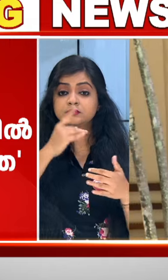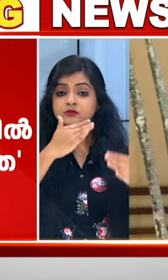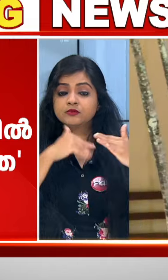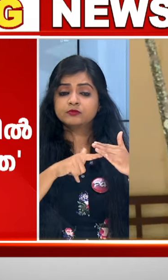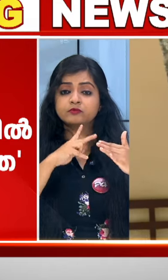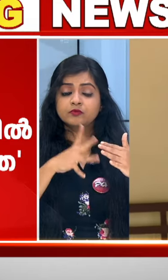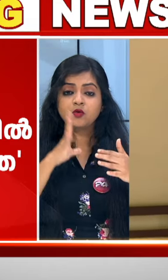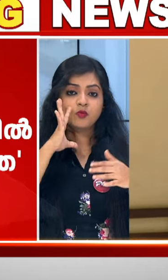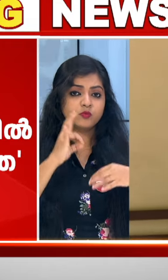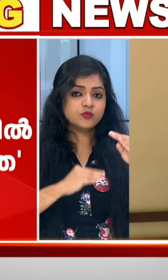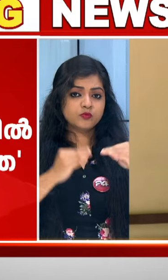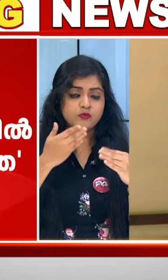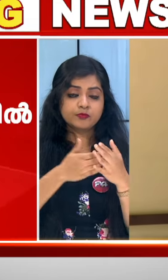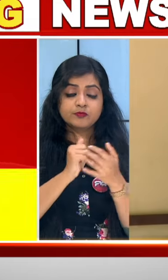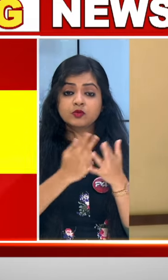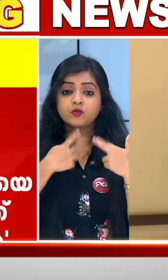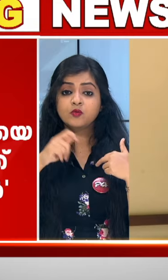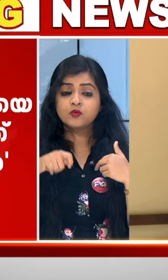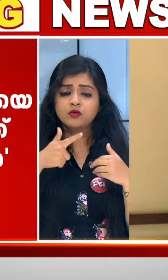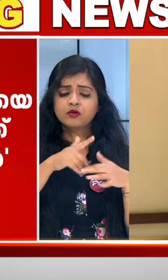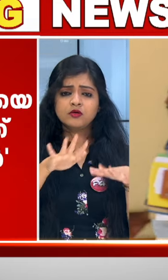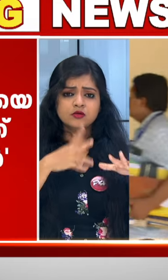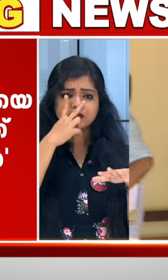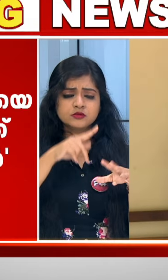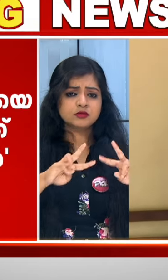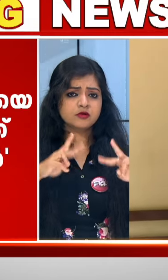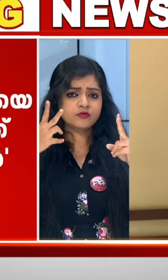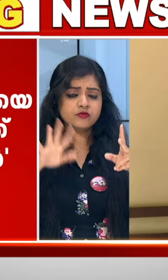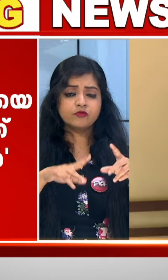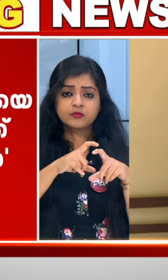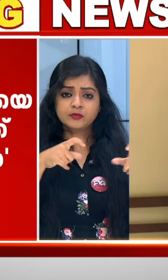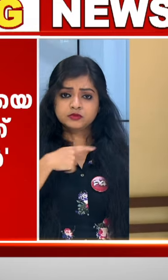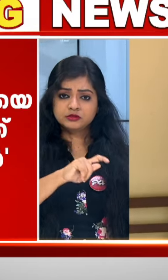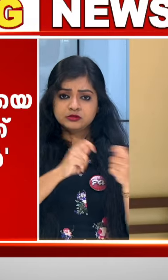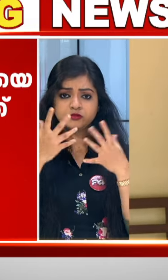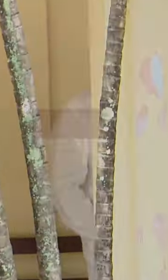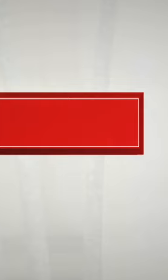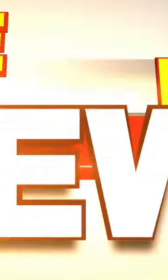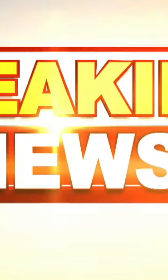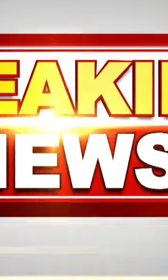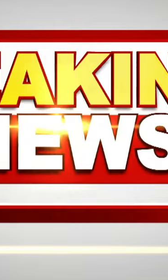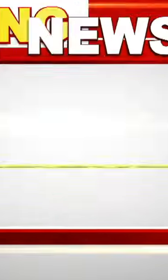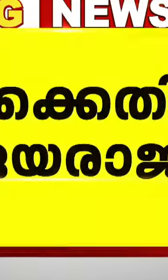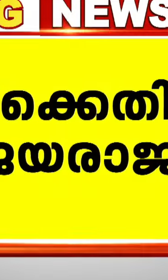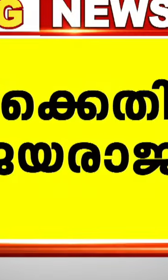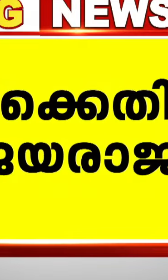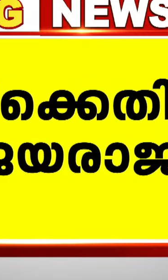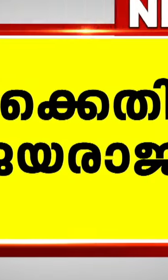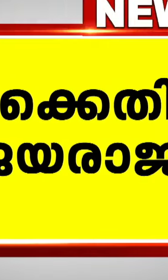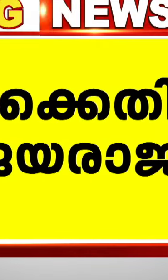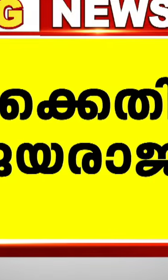കൂടി ഗൗരവമുള്ളതാണ്. കോടതി നടപടികളിൽ അസ്വാഭാവികതയുണ്ടായി. ബെഞ്ചുമാറ്റം ആവശ്യപ്പെട്ട് ചീഫ് ജസ്റ്റിസിന് ഹർജി നൽകിയിരുന്നതാണ്, അല്ലെങ്കിൽ